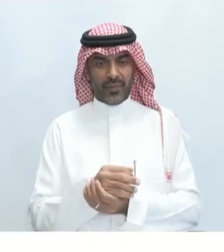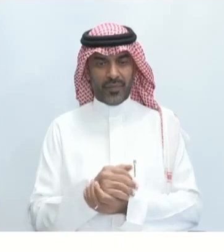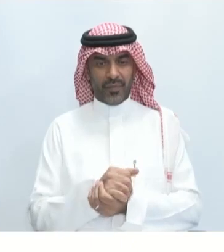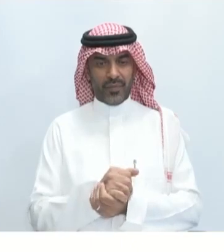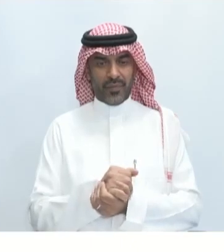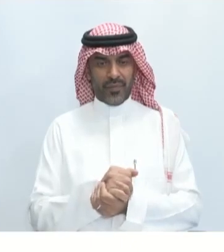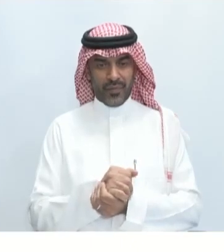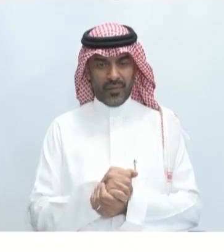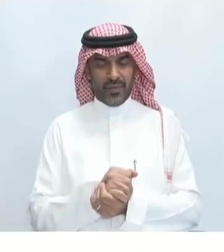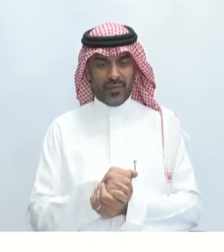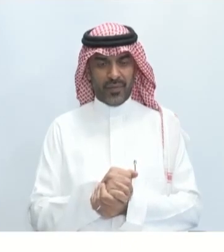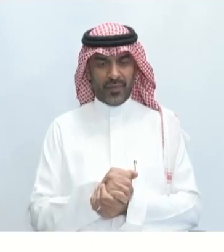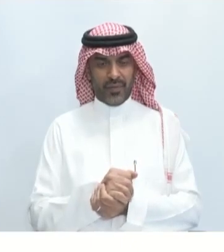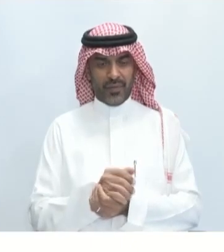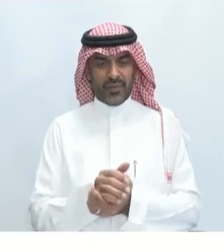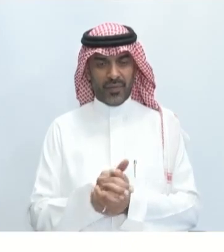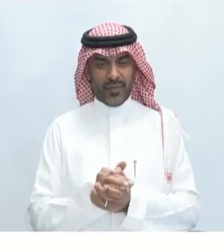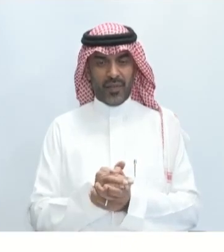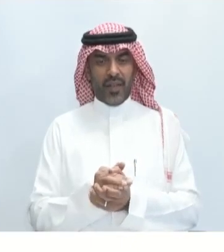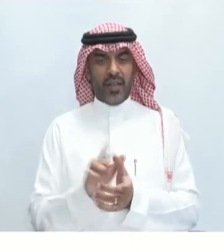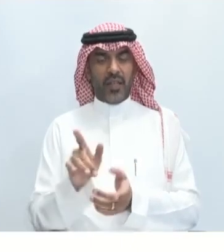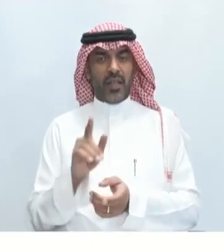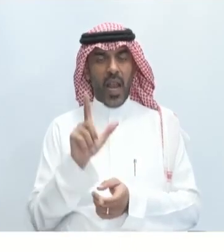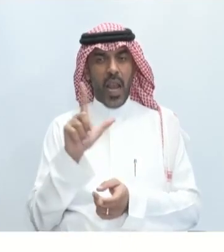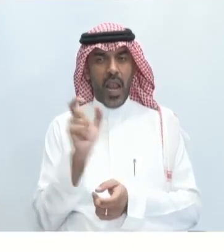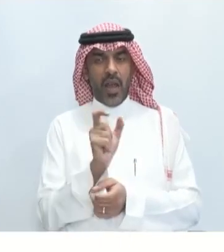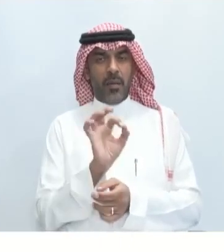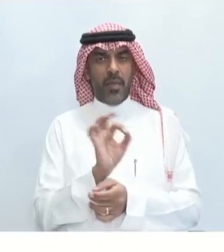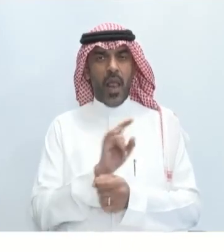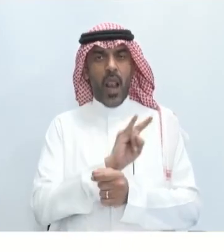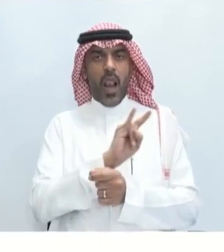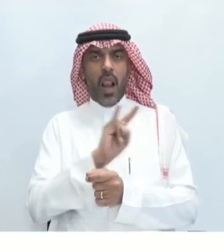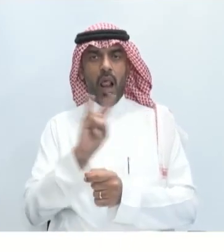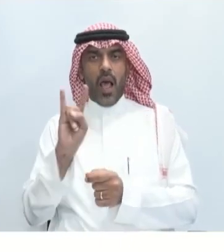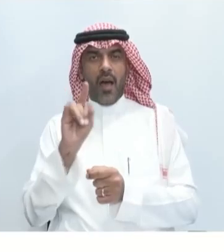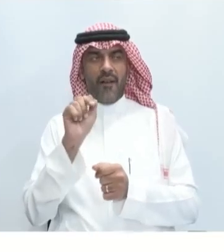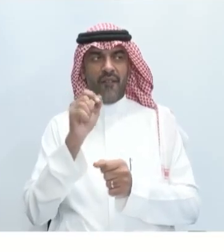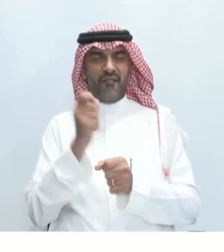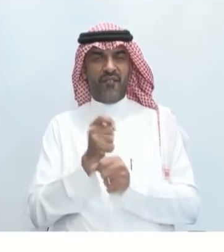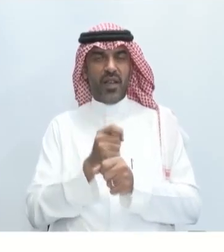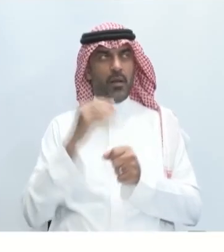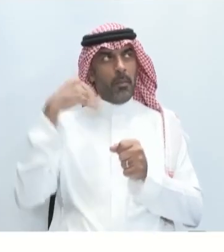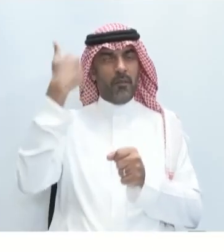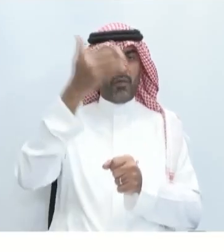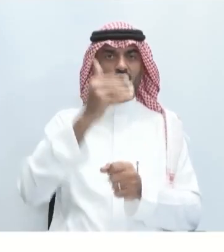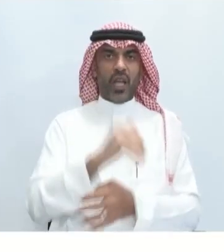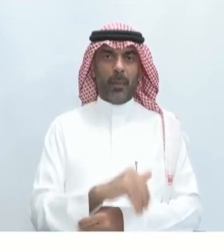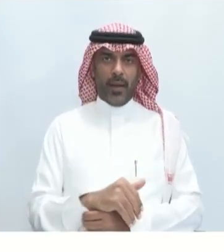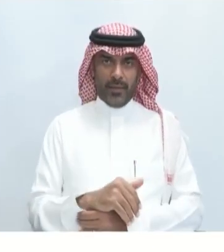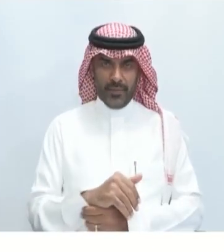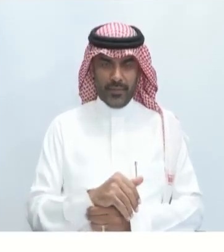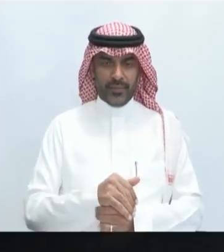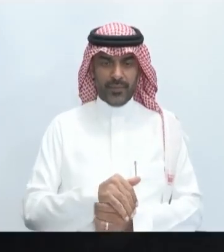الفعل في المستقبل اذا هو يدل على نفي الفعل المضارع في المستقبل لن ينسوا اي تنفي